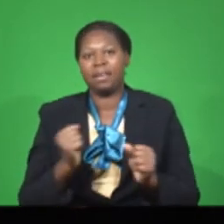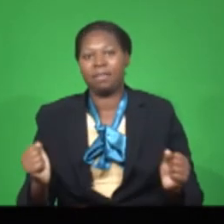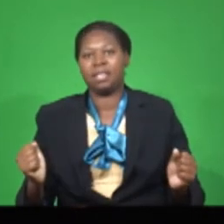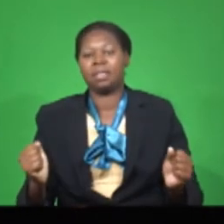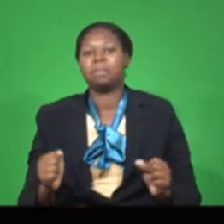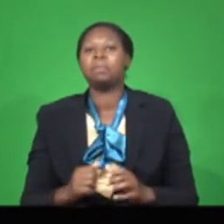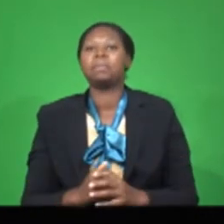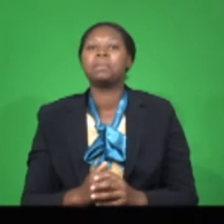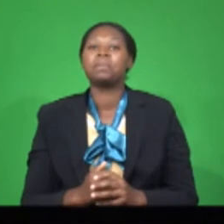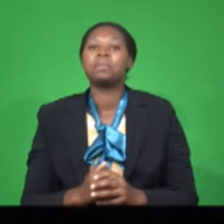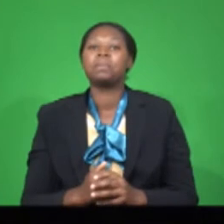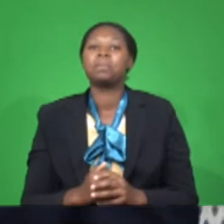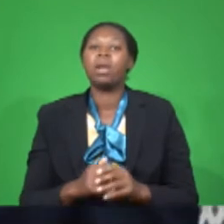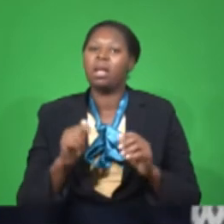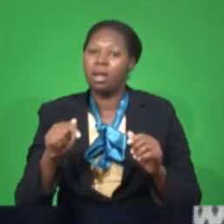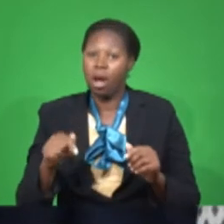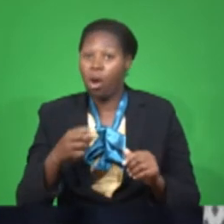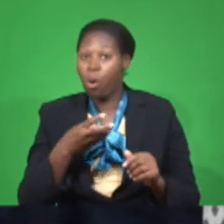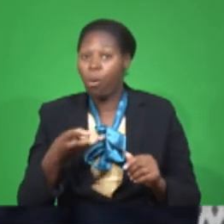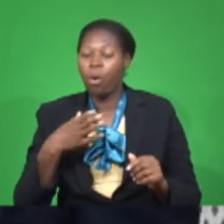Kuna John 3:16.